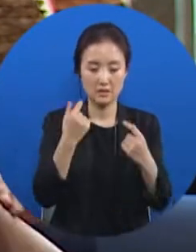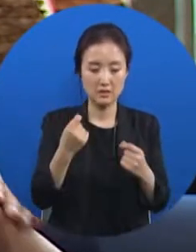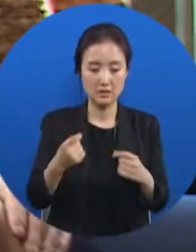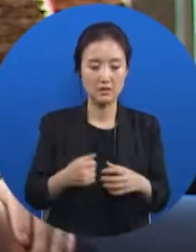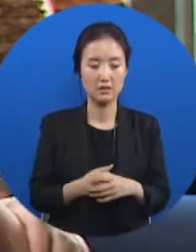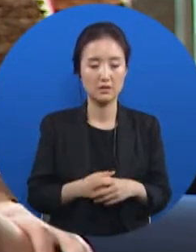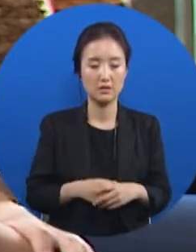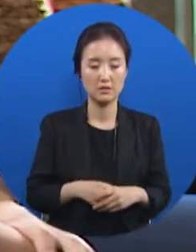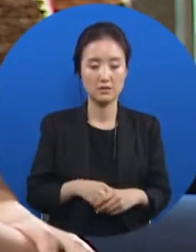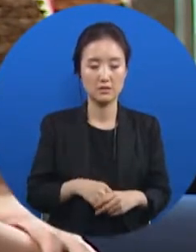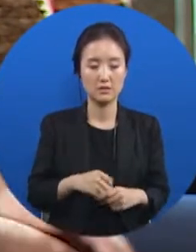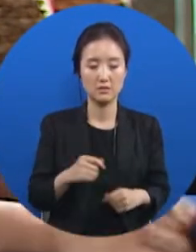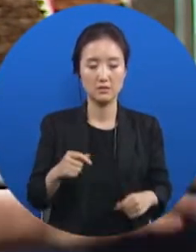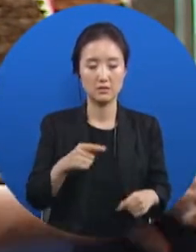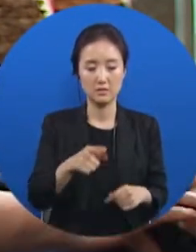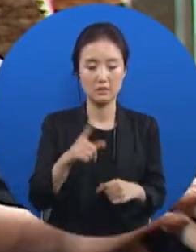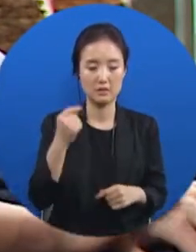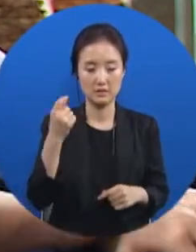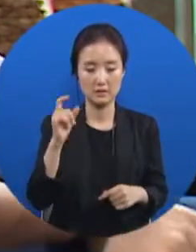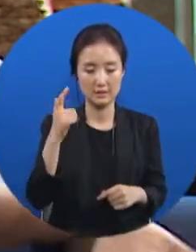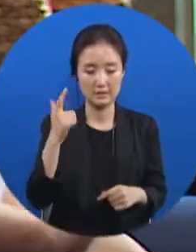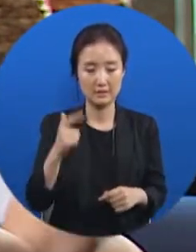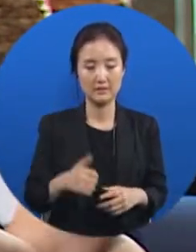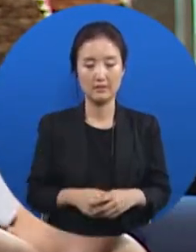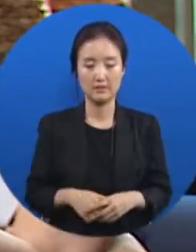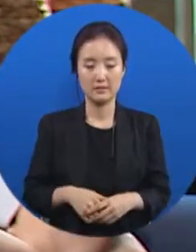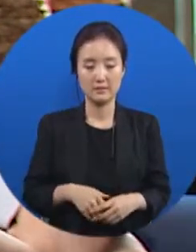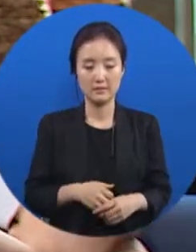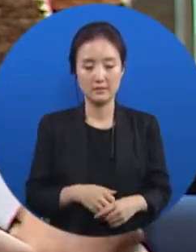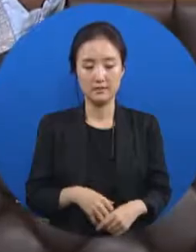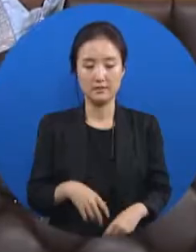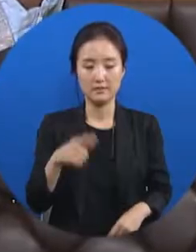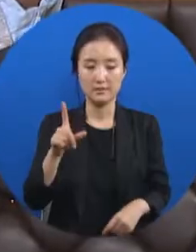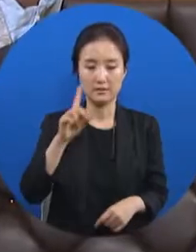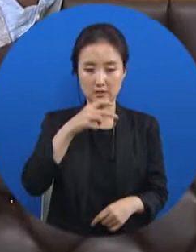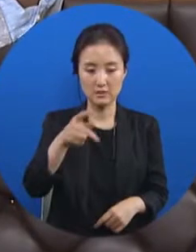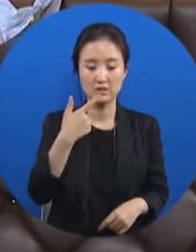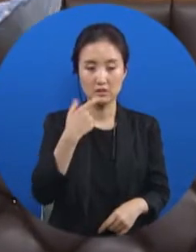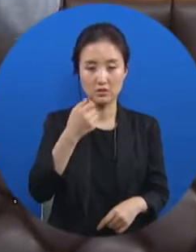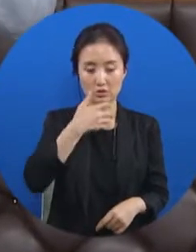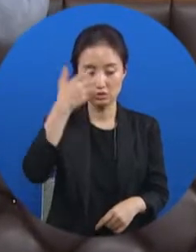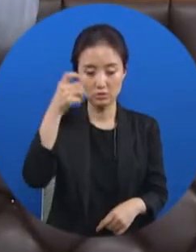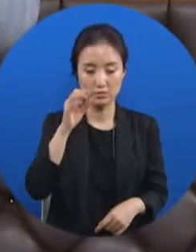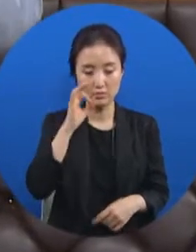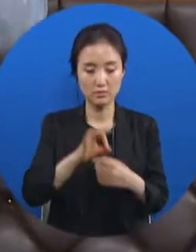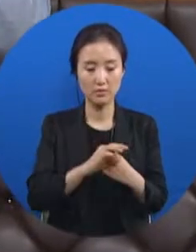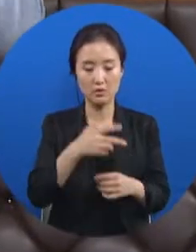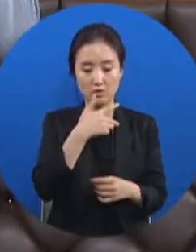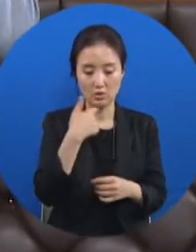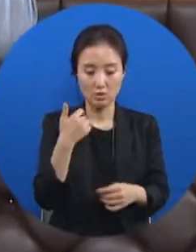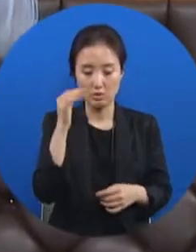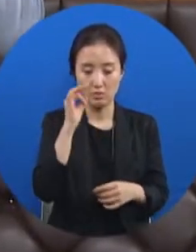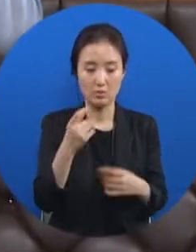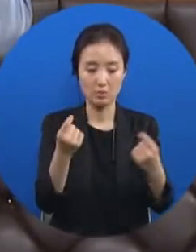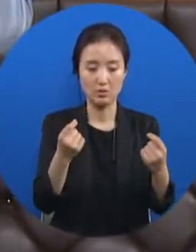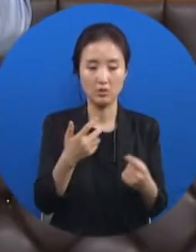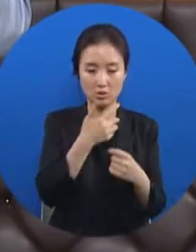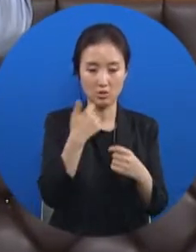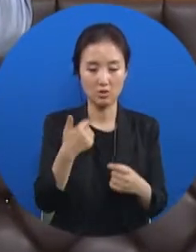저 대통령 될 거예요. 뭐 이게 아니에요. 예. 근데 그 꿈이 영어도 보세요. 공부하시다가 제가